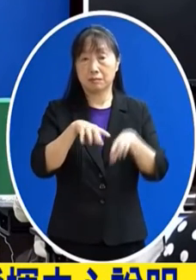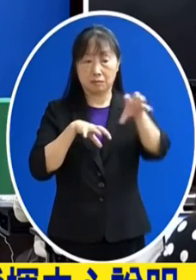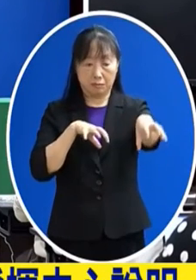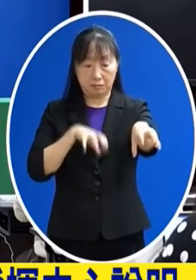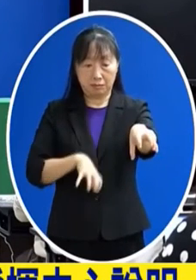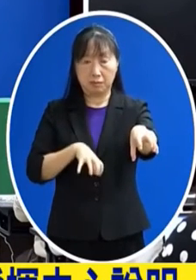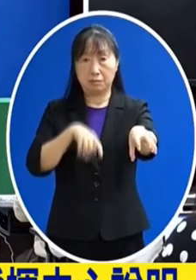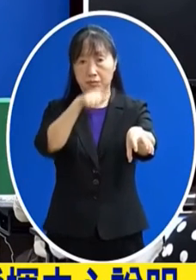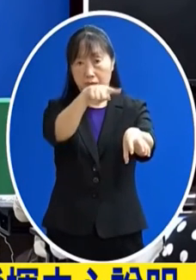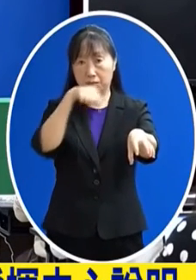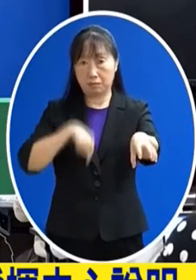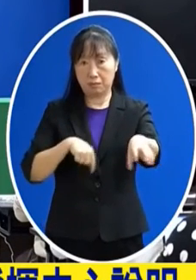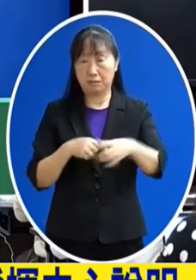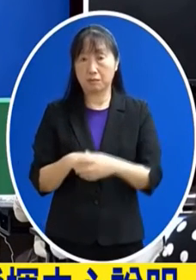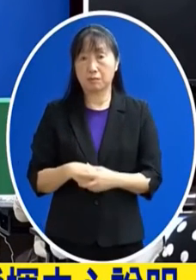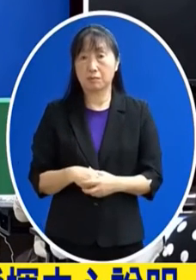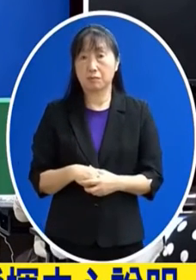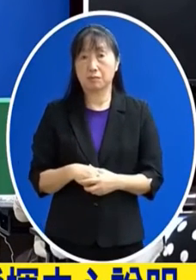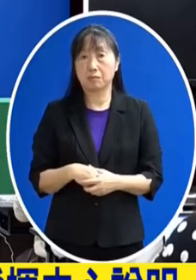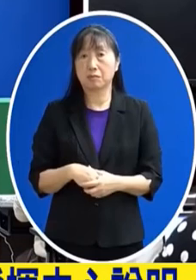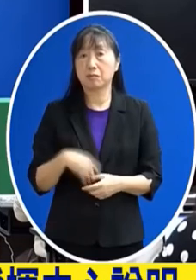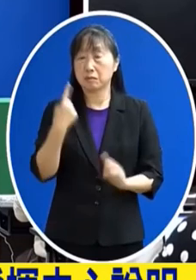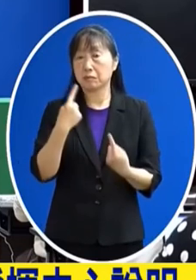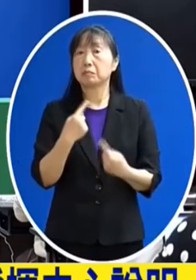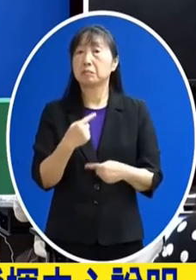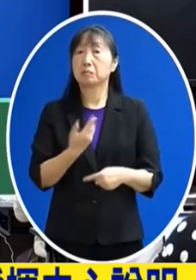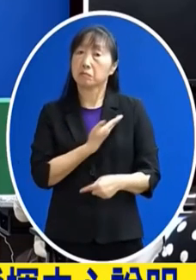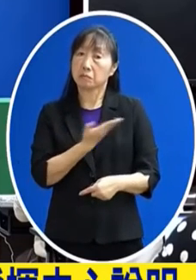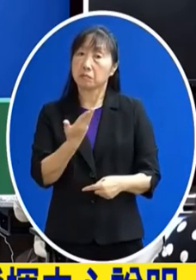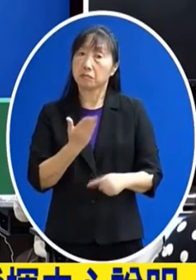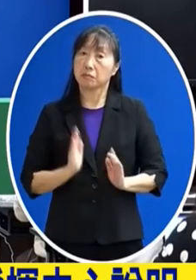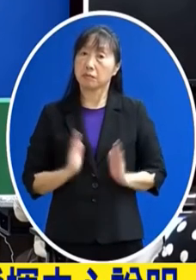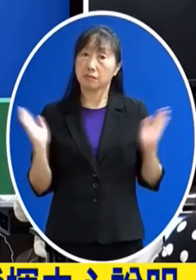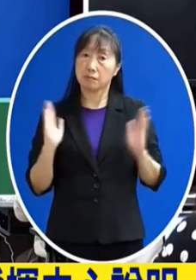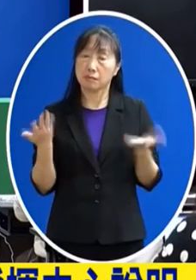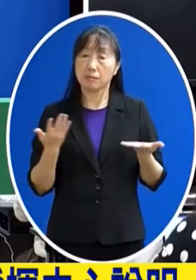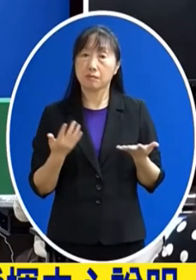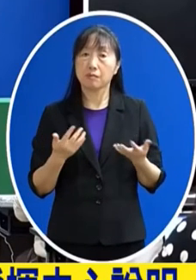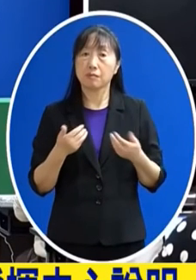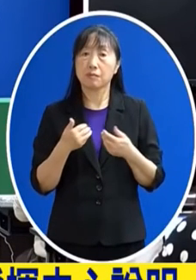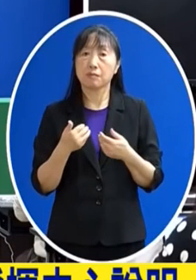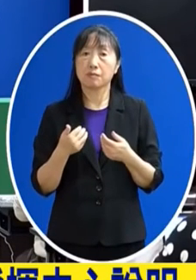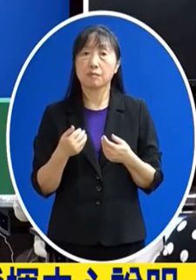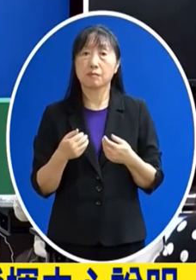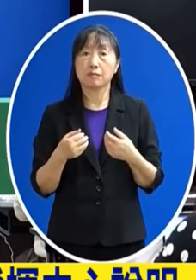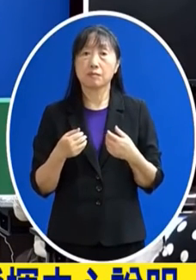国之间可能会相对的就是说比较开放一点，就不需要再说在自家